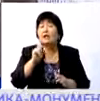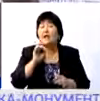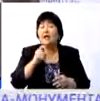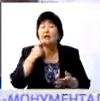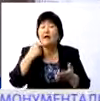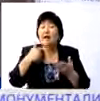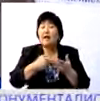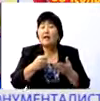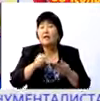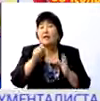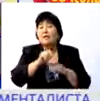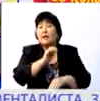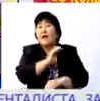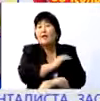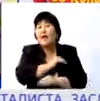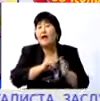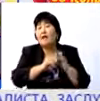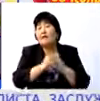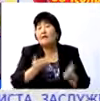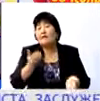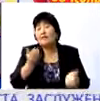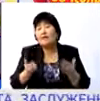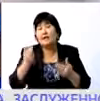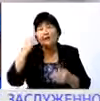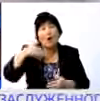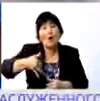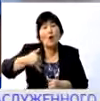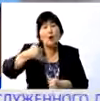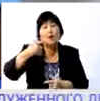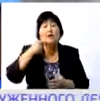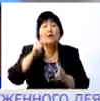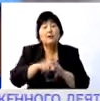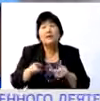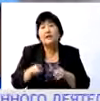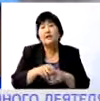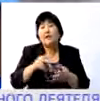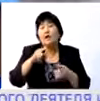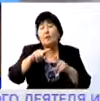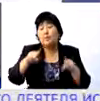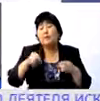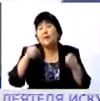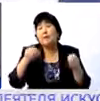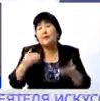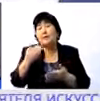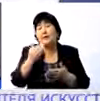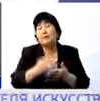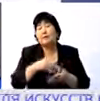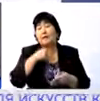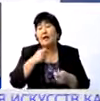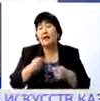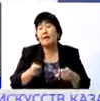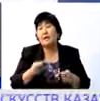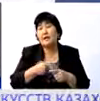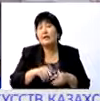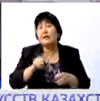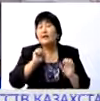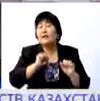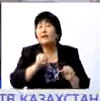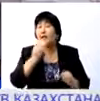измерить давление рост вес получить консультацию также были подготовлены памятки о простых правилах предохранения от орз и гриппа